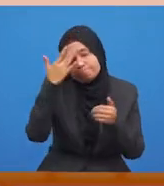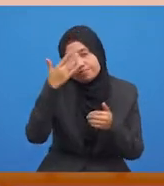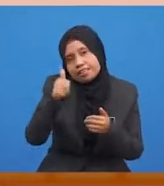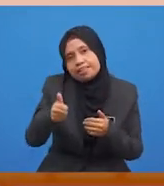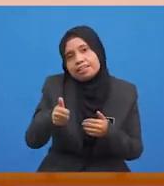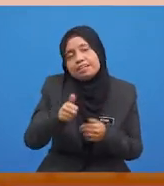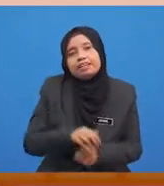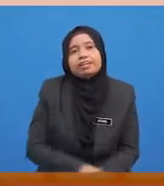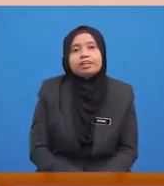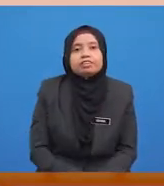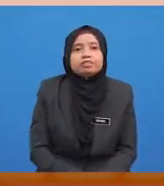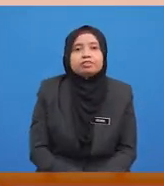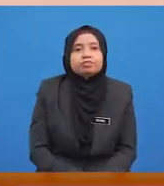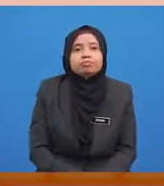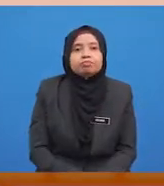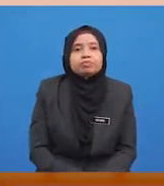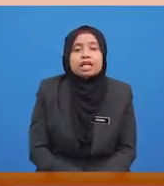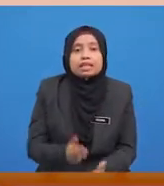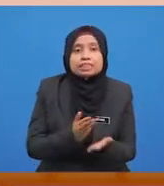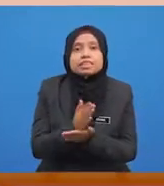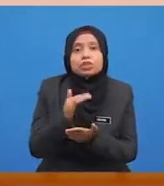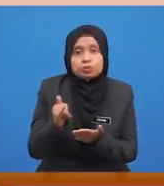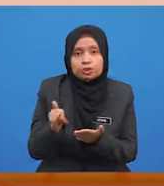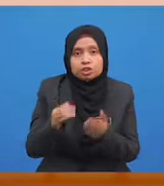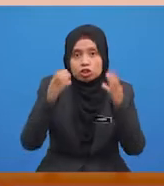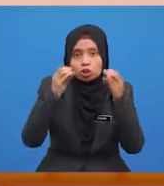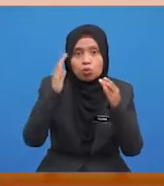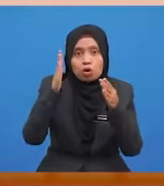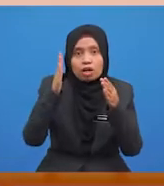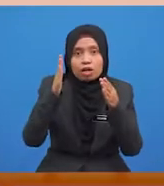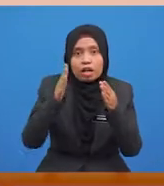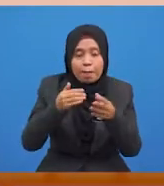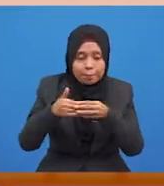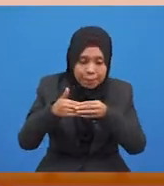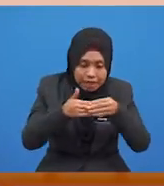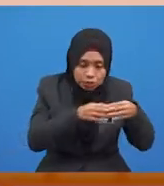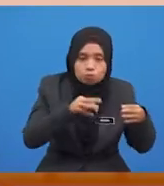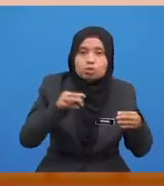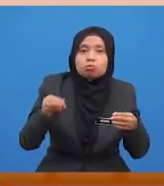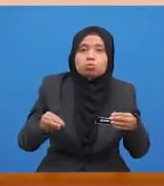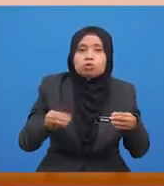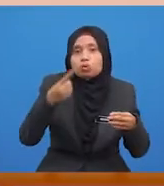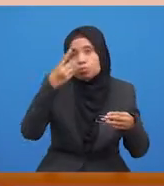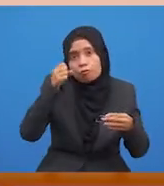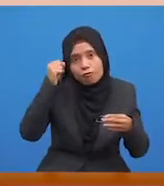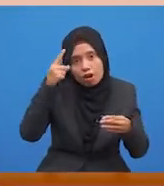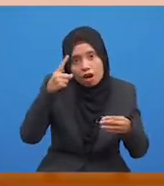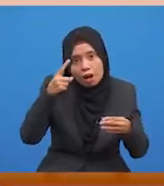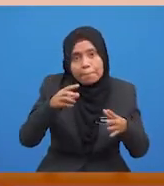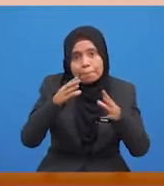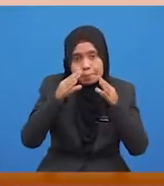Bijak sekali murid-murid sekalian. Seterusnya, cikgu akan memandu murid-murid bagi